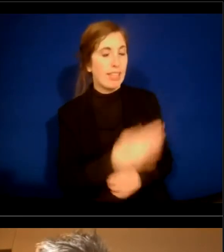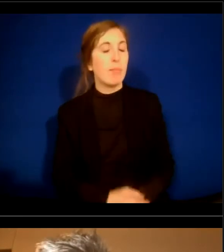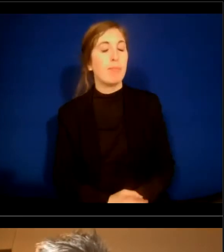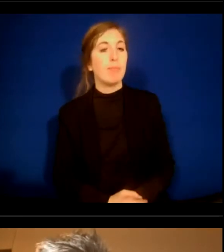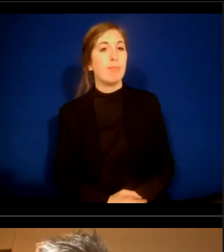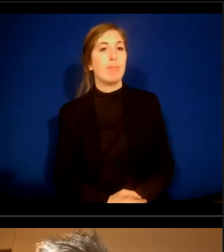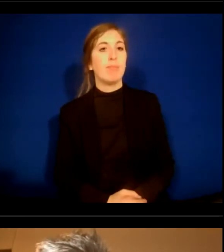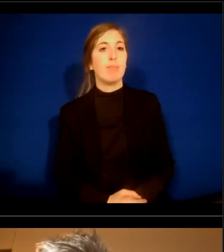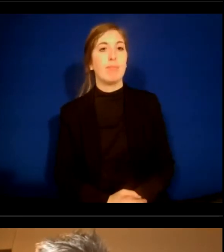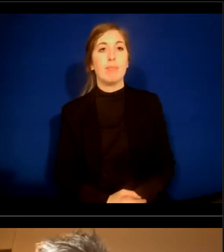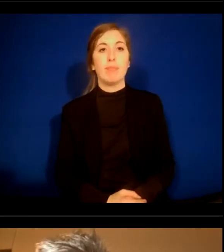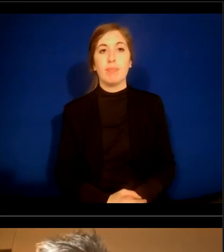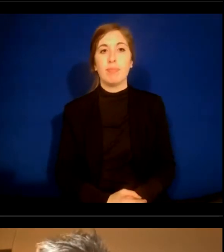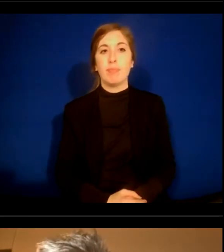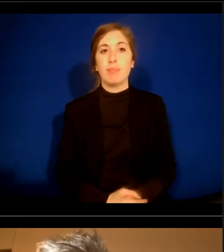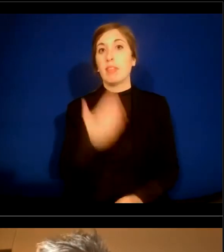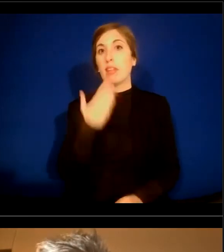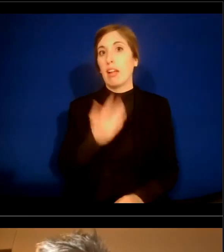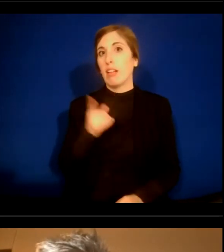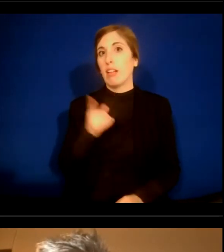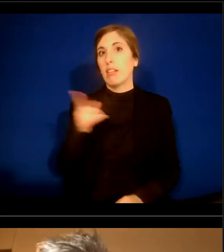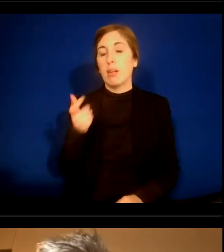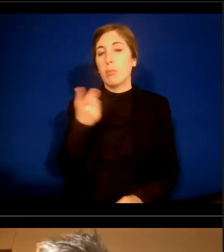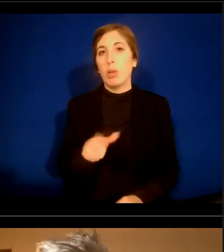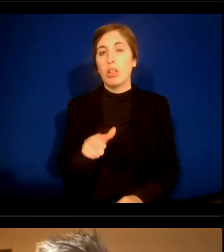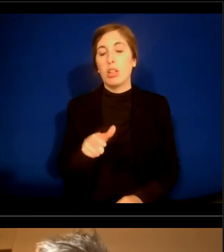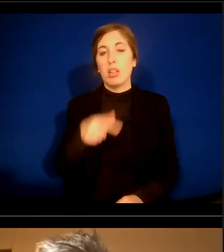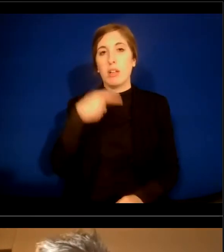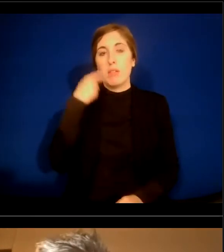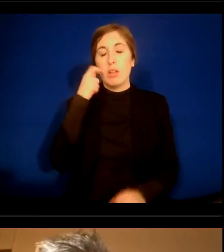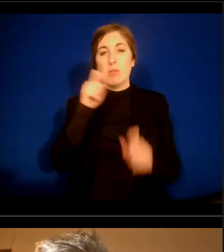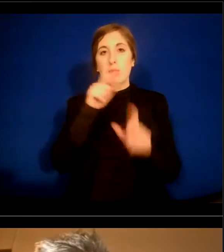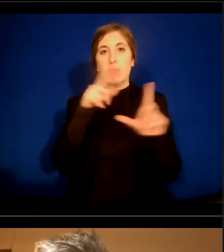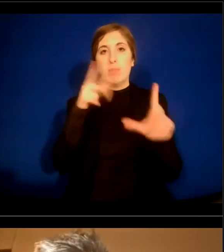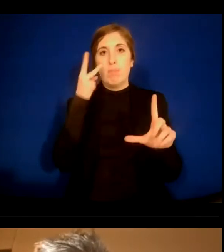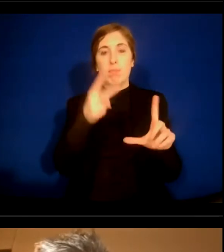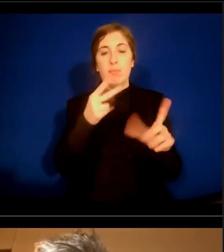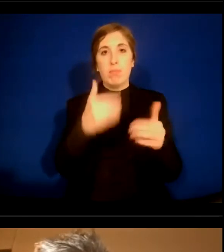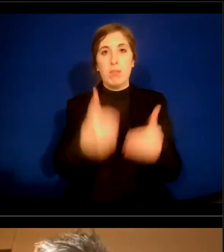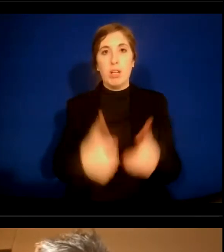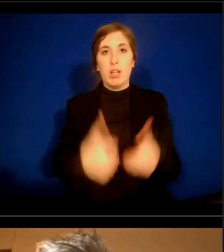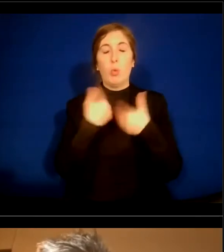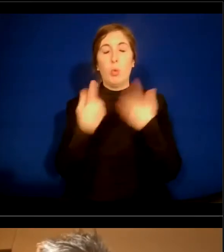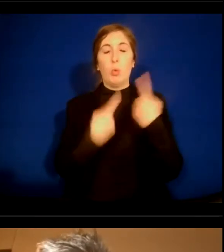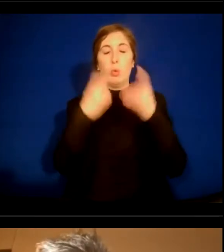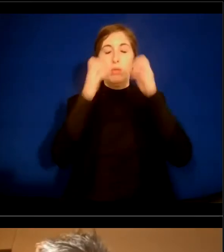Grazie a te perché le... sicuramente aiutano a immaginarsi meglio la situazione. Sì,